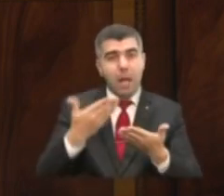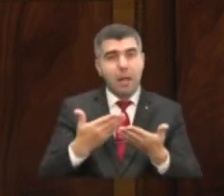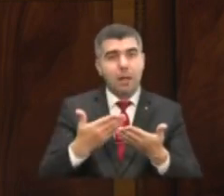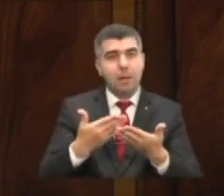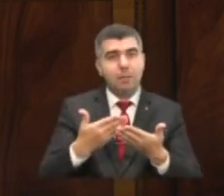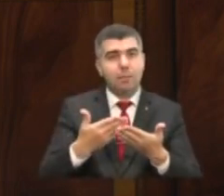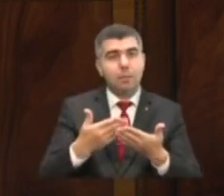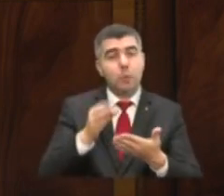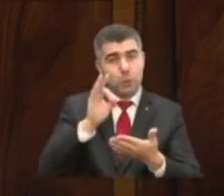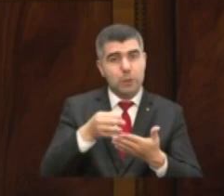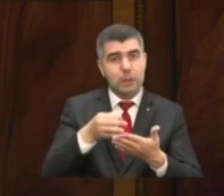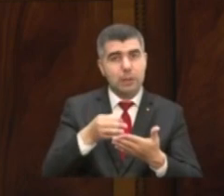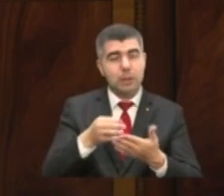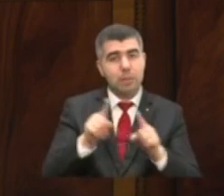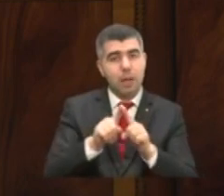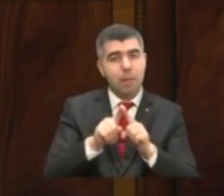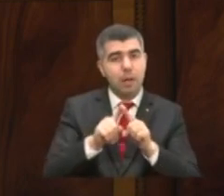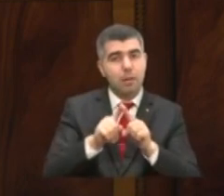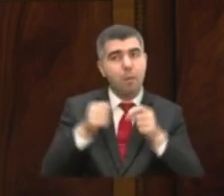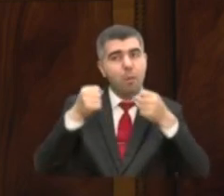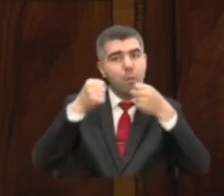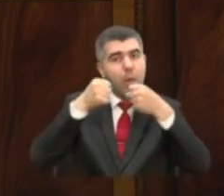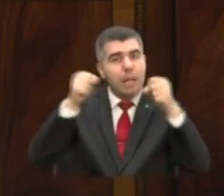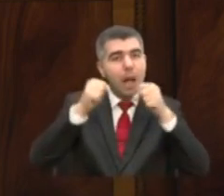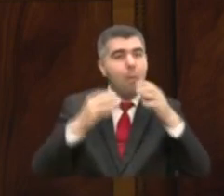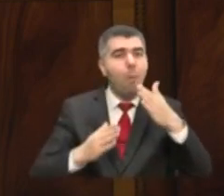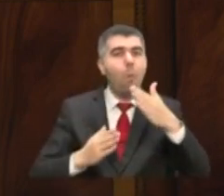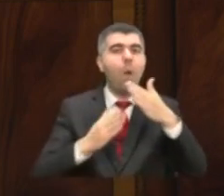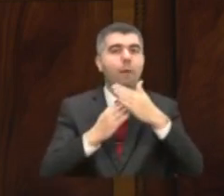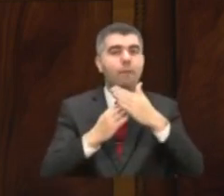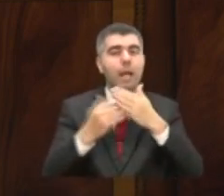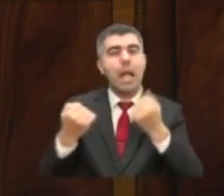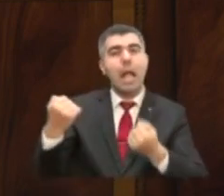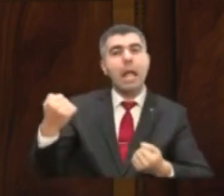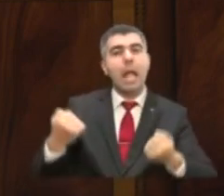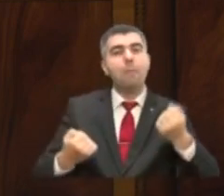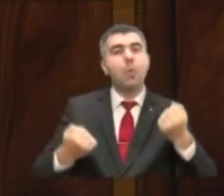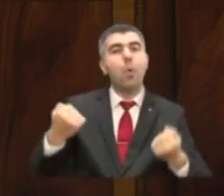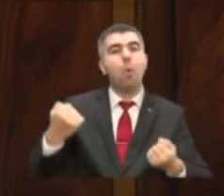مقبل الان كاين اضراب ديال الشاحنات، حاله الشاحنات